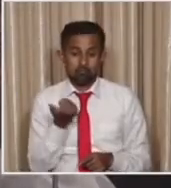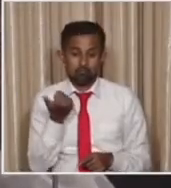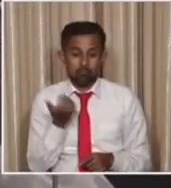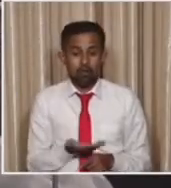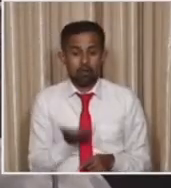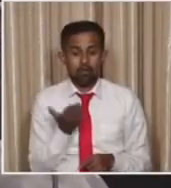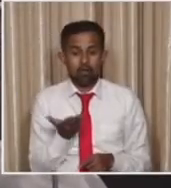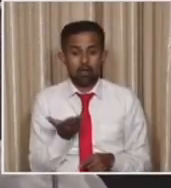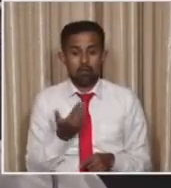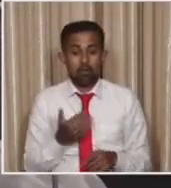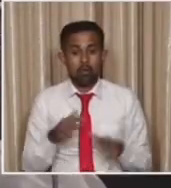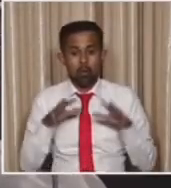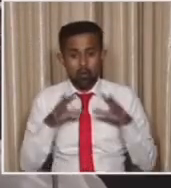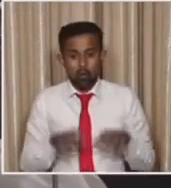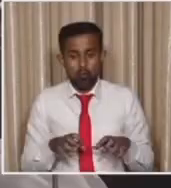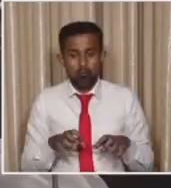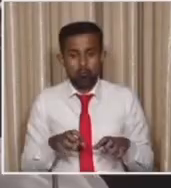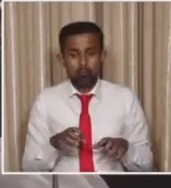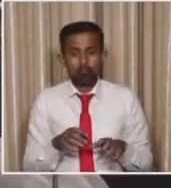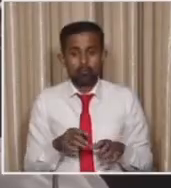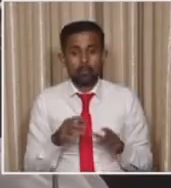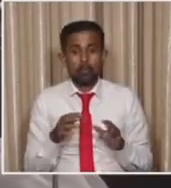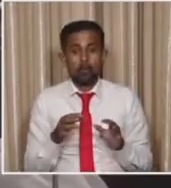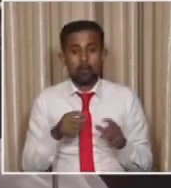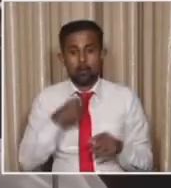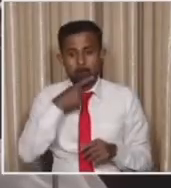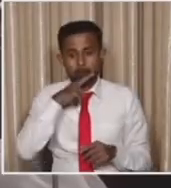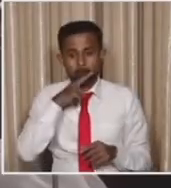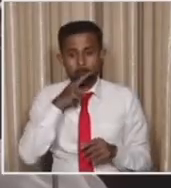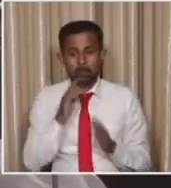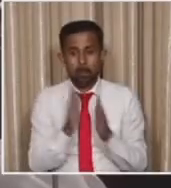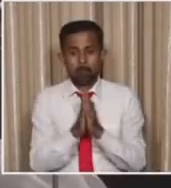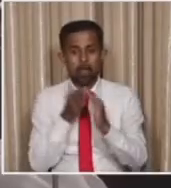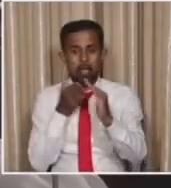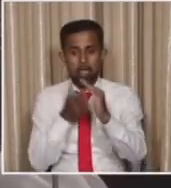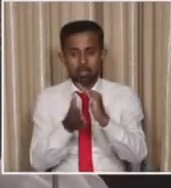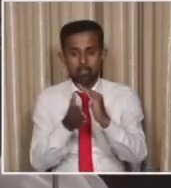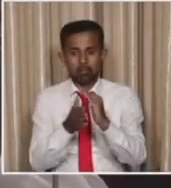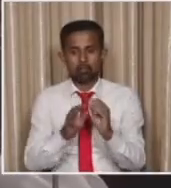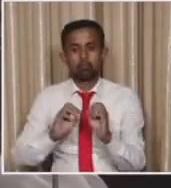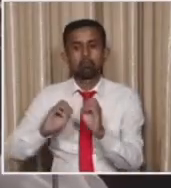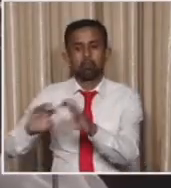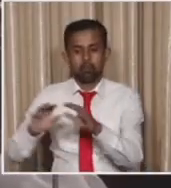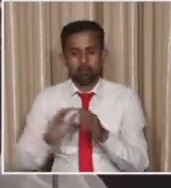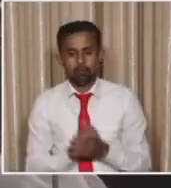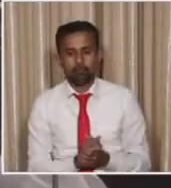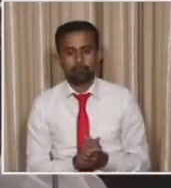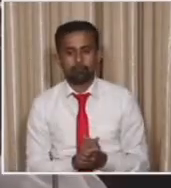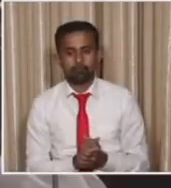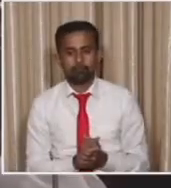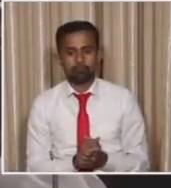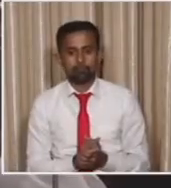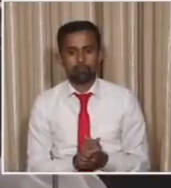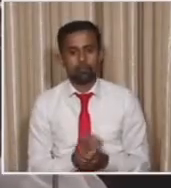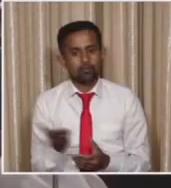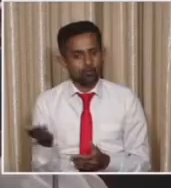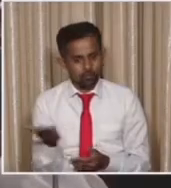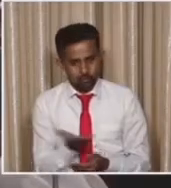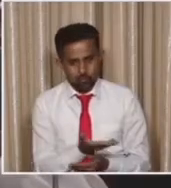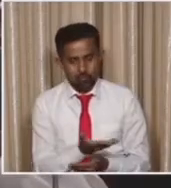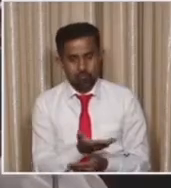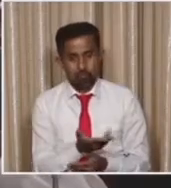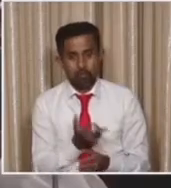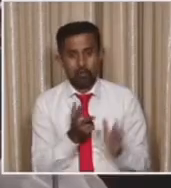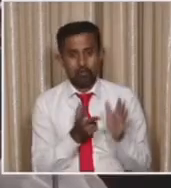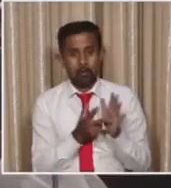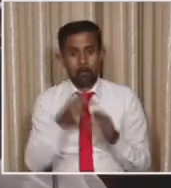වටිනාකමකින් යුතු අපේ උරුමය අද බැංකොක් පන්සලක පැත්තකට දාලා තියෙනවා. කරුණිකව මැදිහත් වෙලා මේ